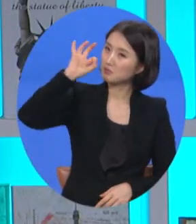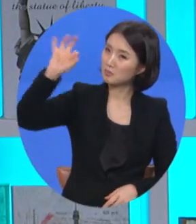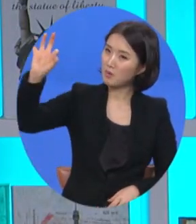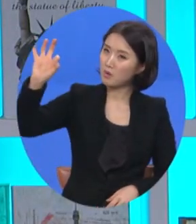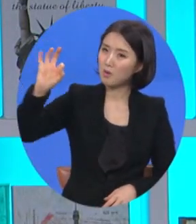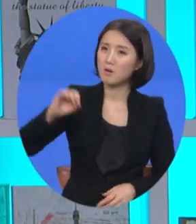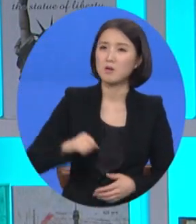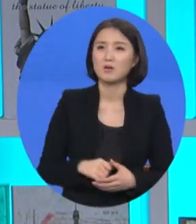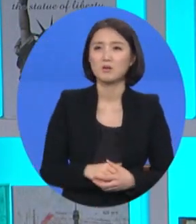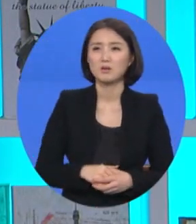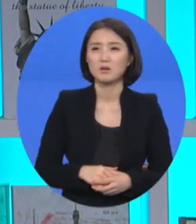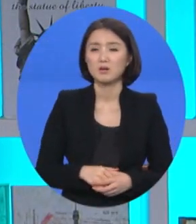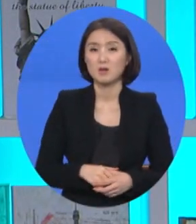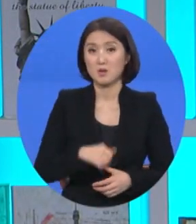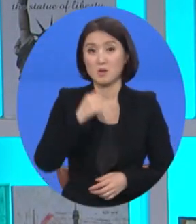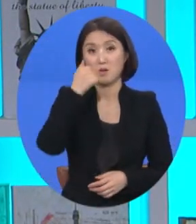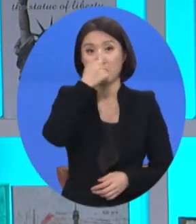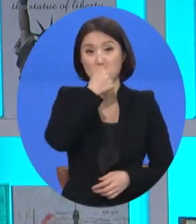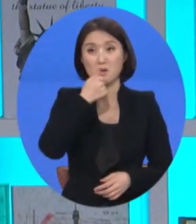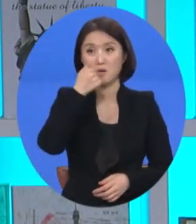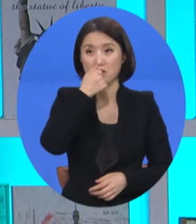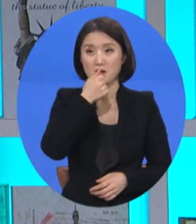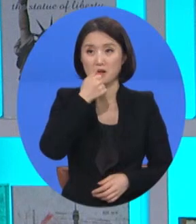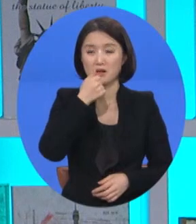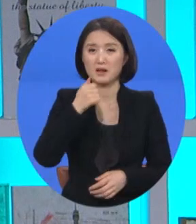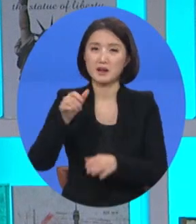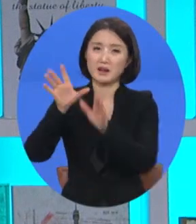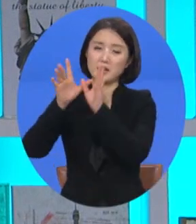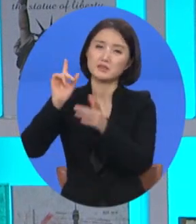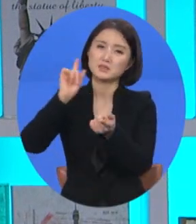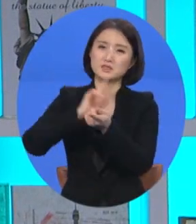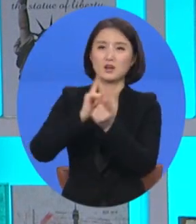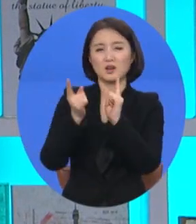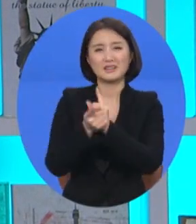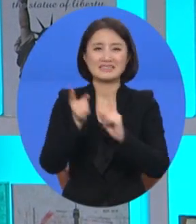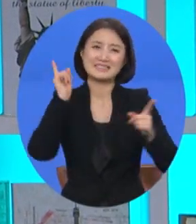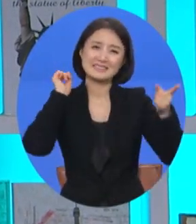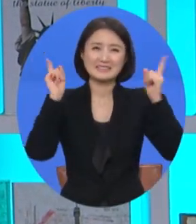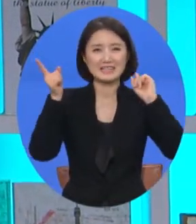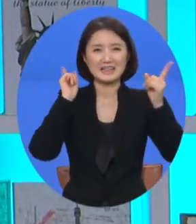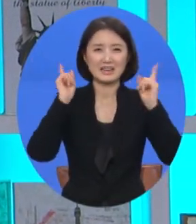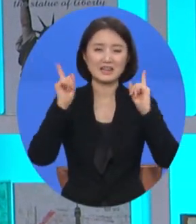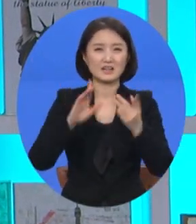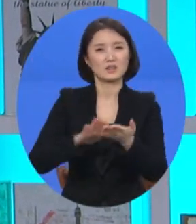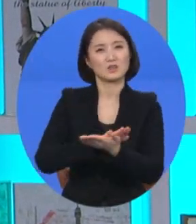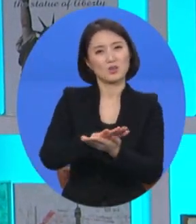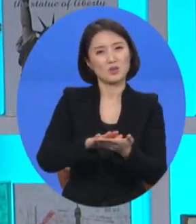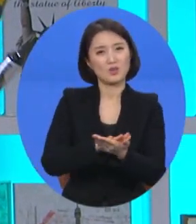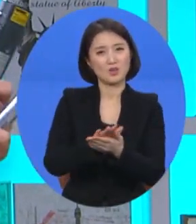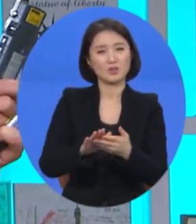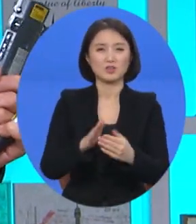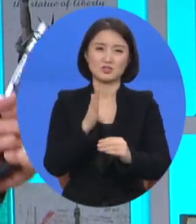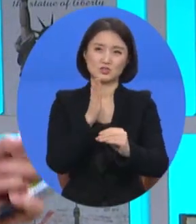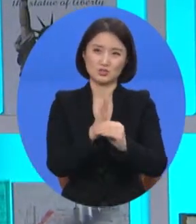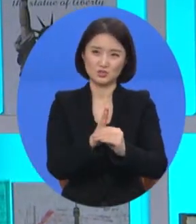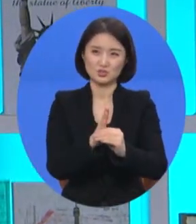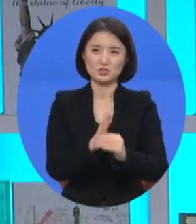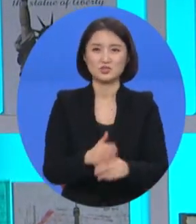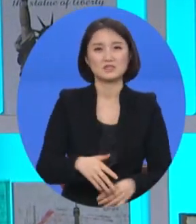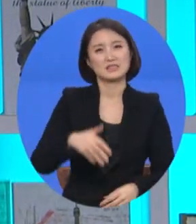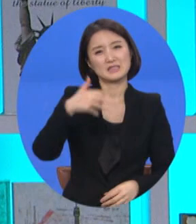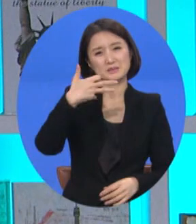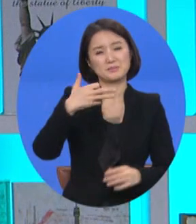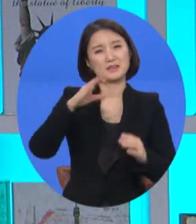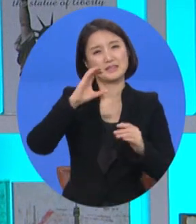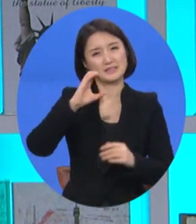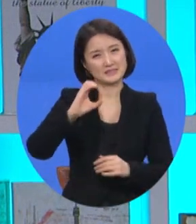바라보며 고양이가 제비나비 가 더불어서 장난을 치려는 장미를 그린 18세기 조선의 의 르